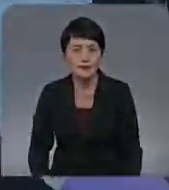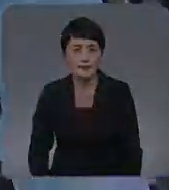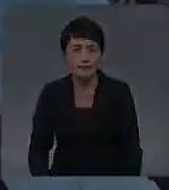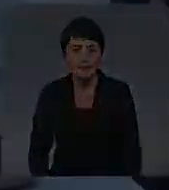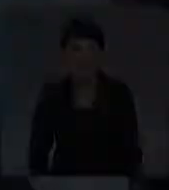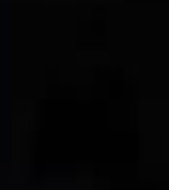faveur